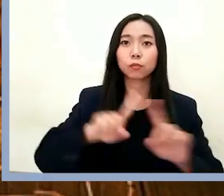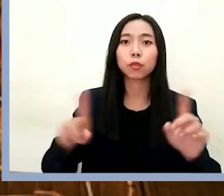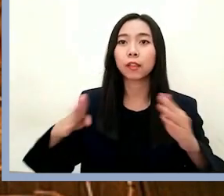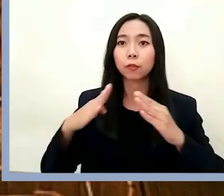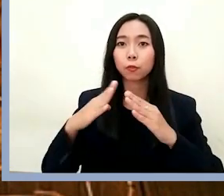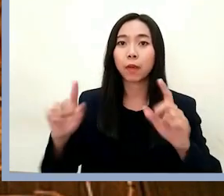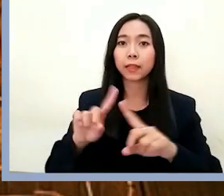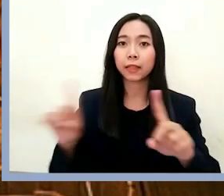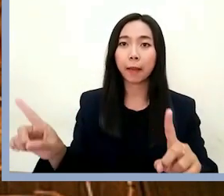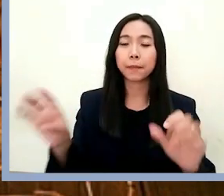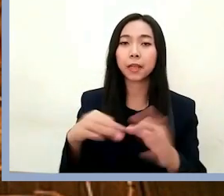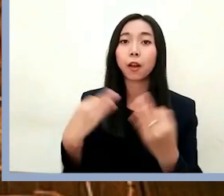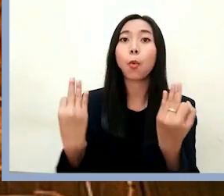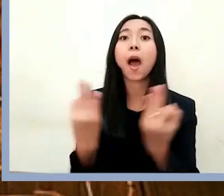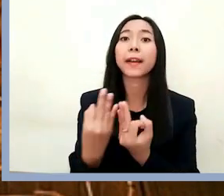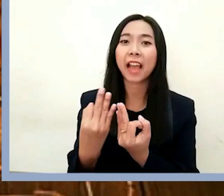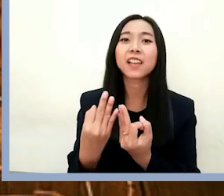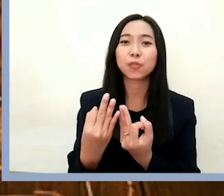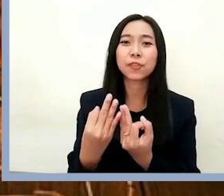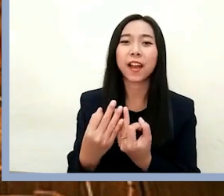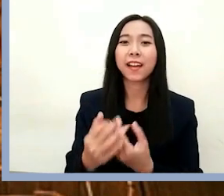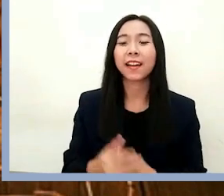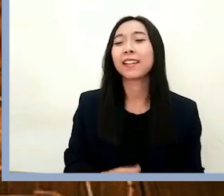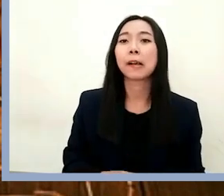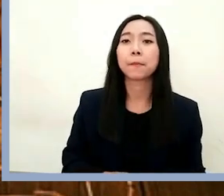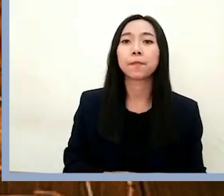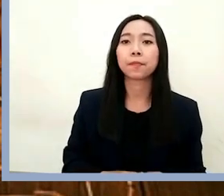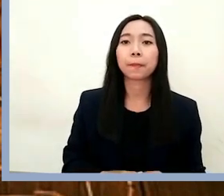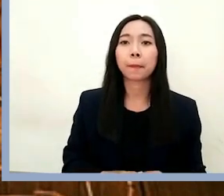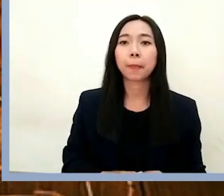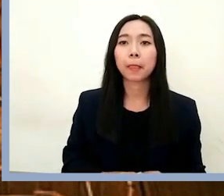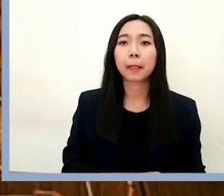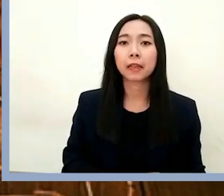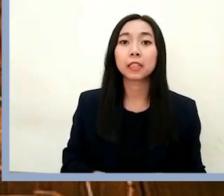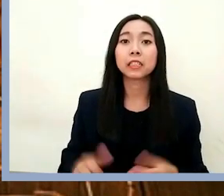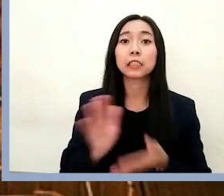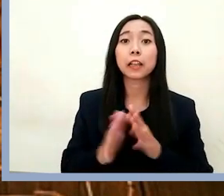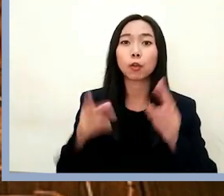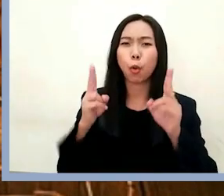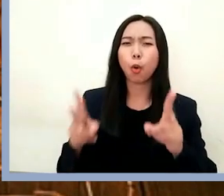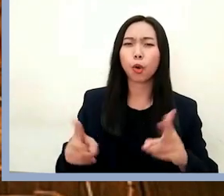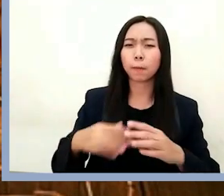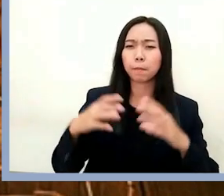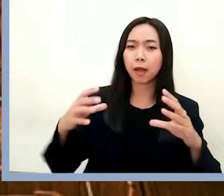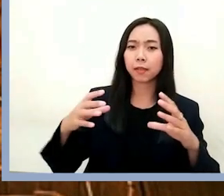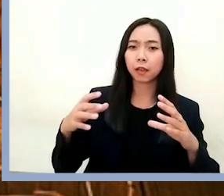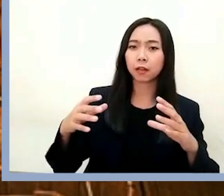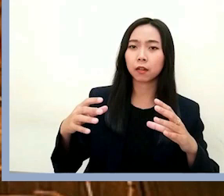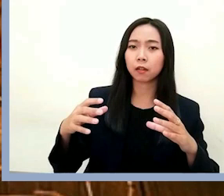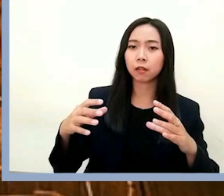keluarga family jadi ketika orang banyak memusuhi Zakheus